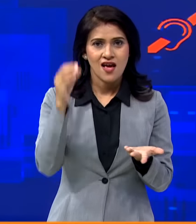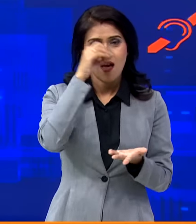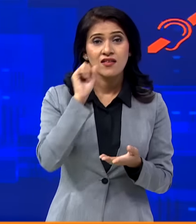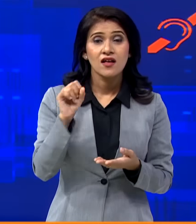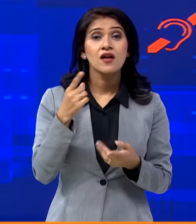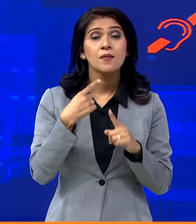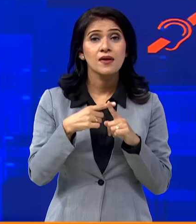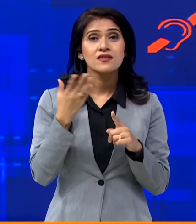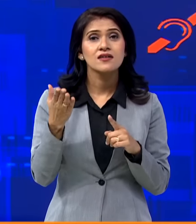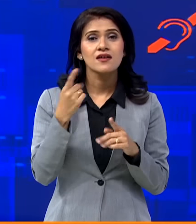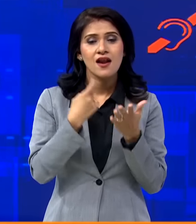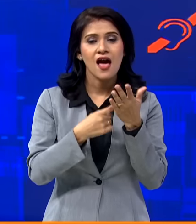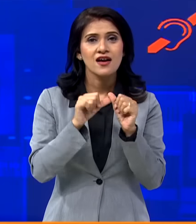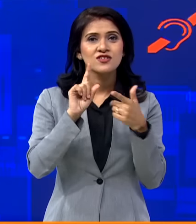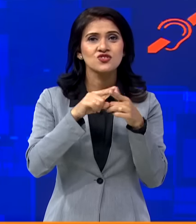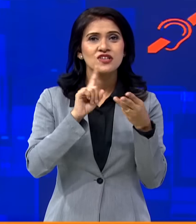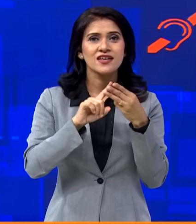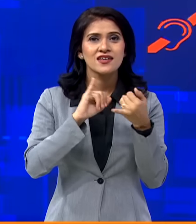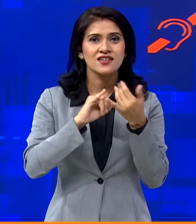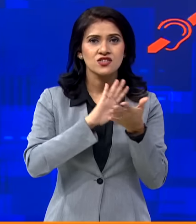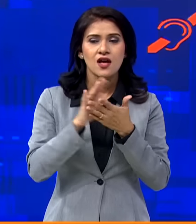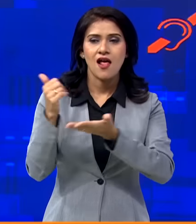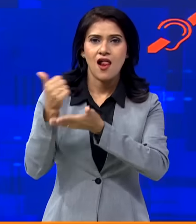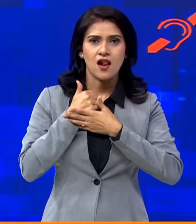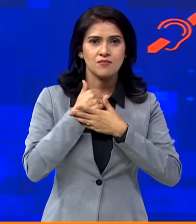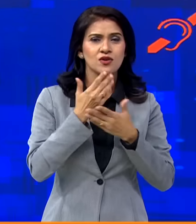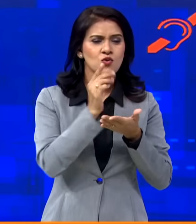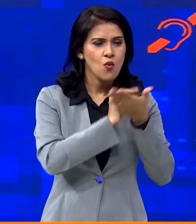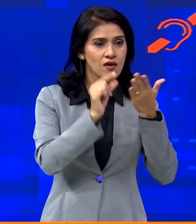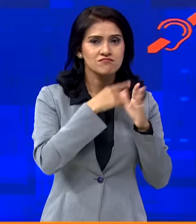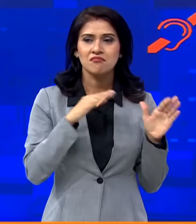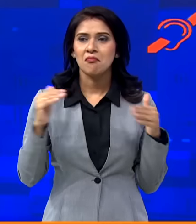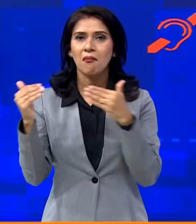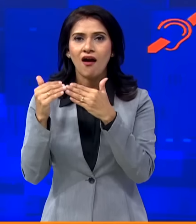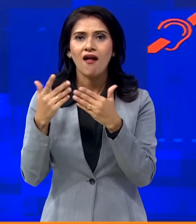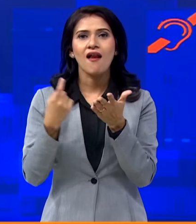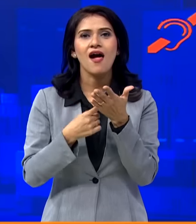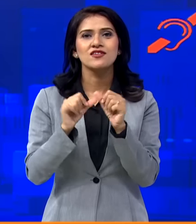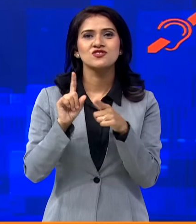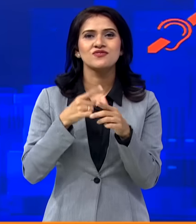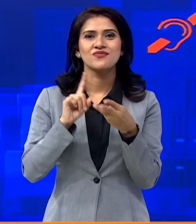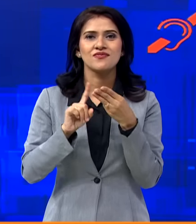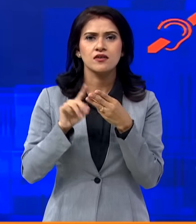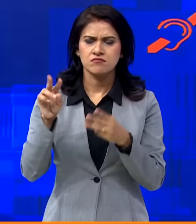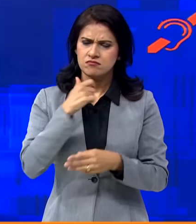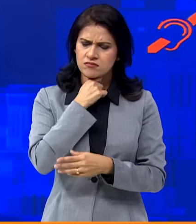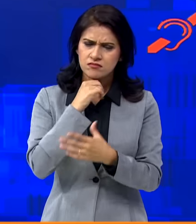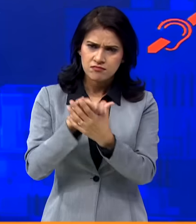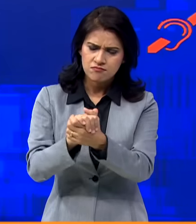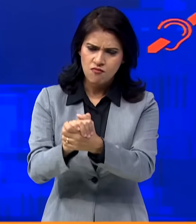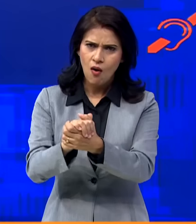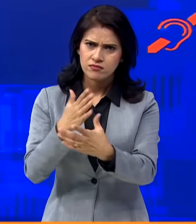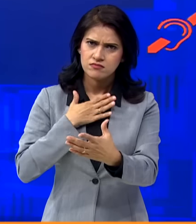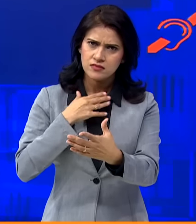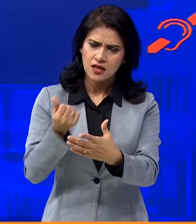आंदोलन से निकाल केर हमको राजीव गांधी जी से मिलवाया था राजीव गांधी जी से मिलकर हमने एक संकल्प भी लिया था उन्हें वादा किया था